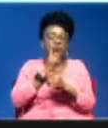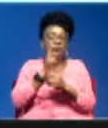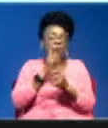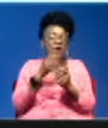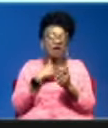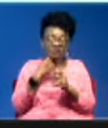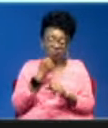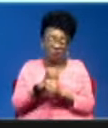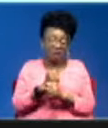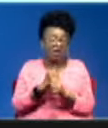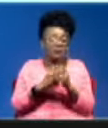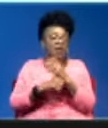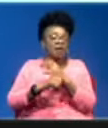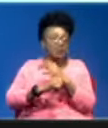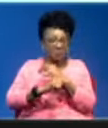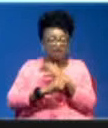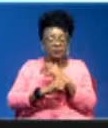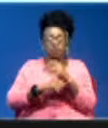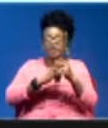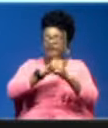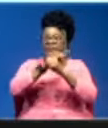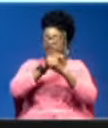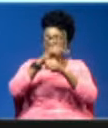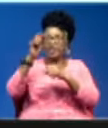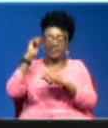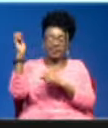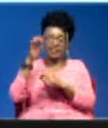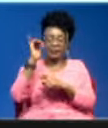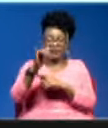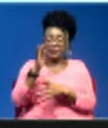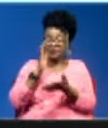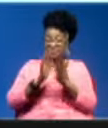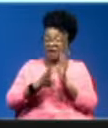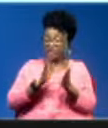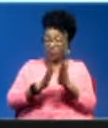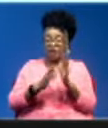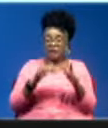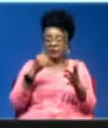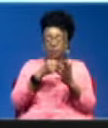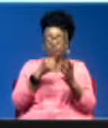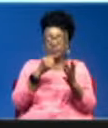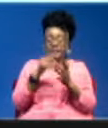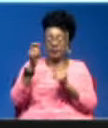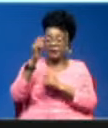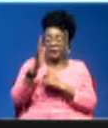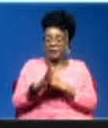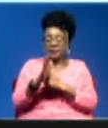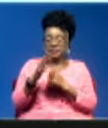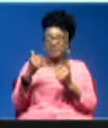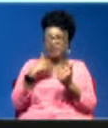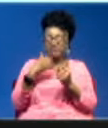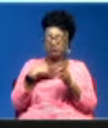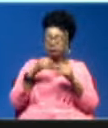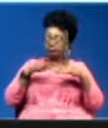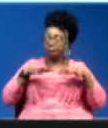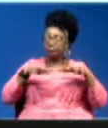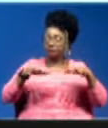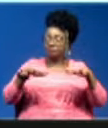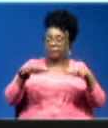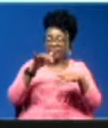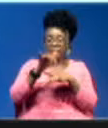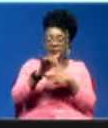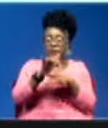kibarua cha kuitetea hadhi ya Kenya katika mbio hizo, ikizingatiwa wanariadha wa Kenya wametamba sana katika mashindano